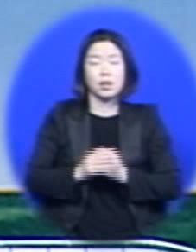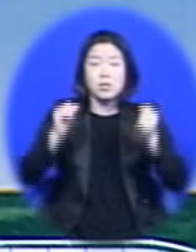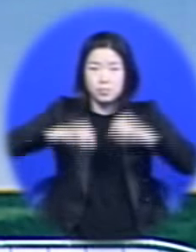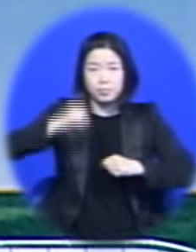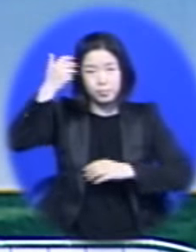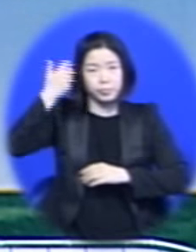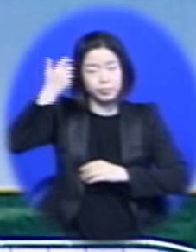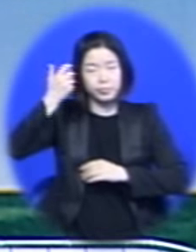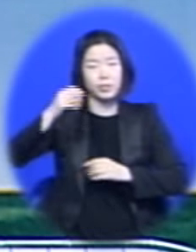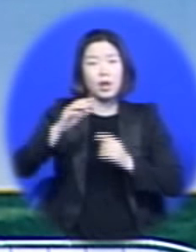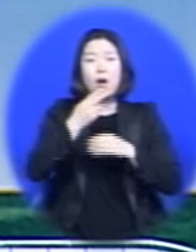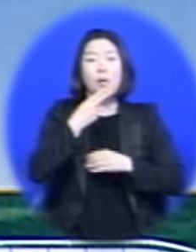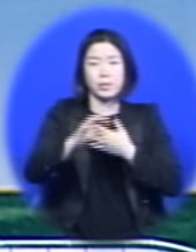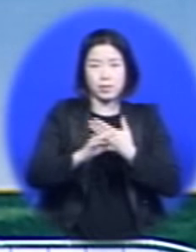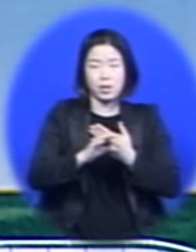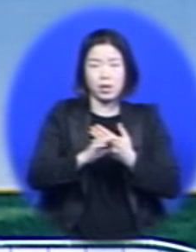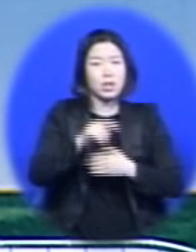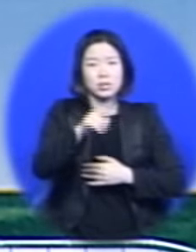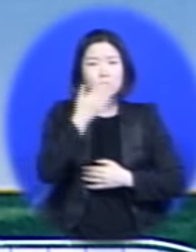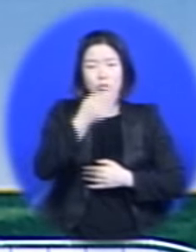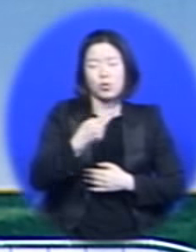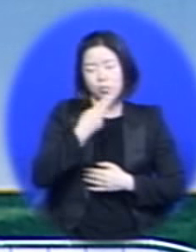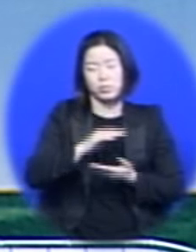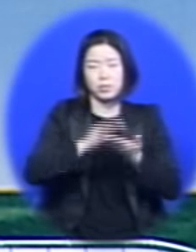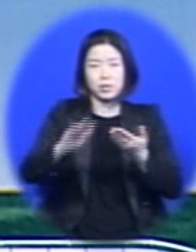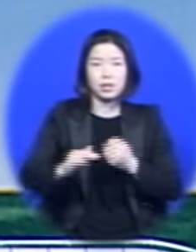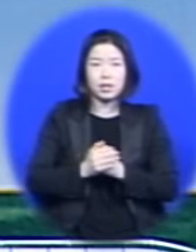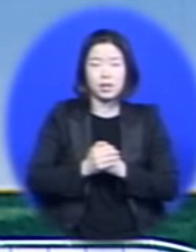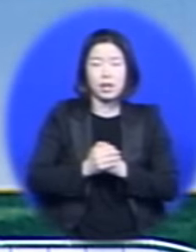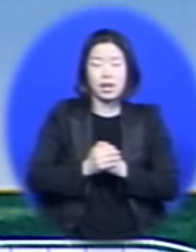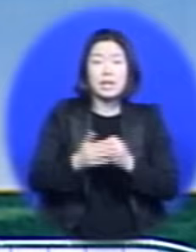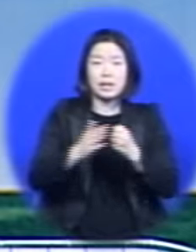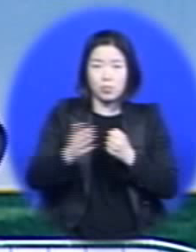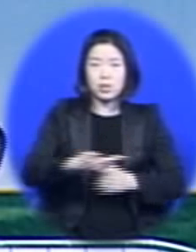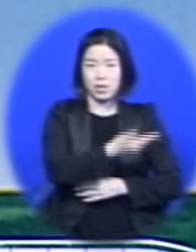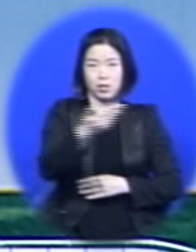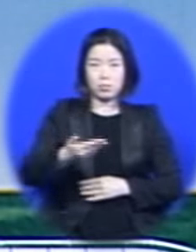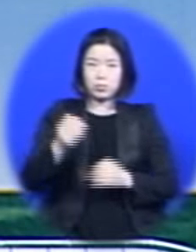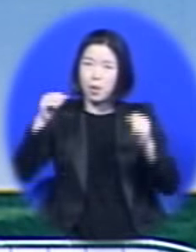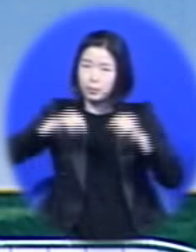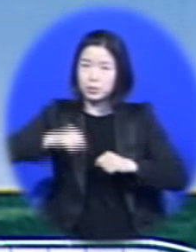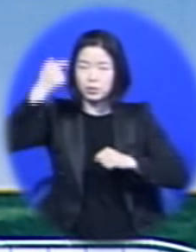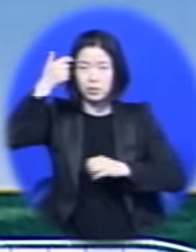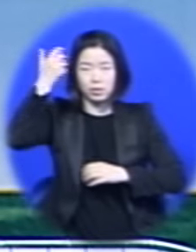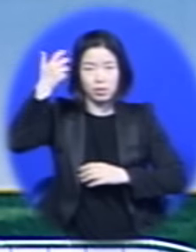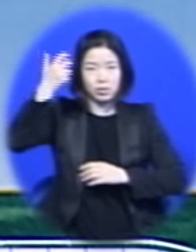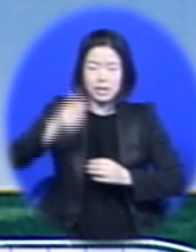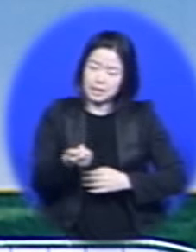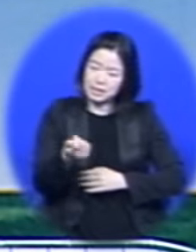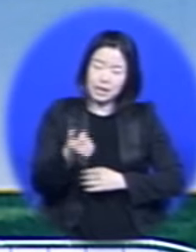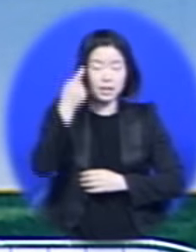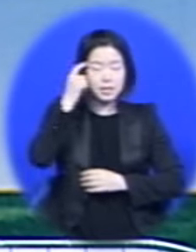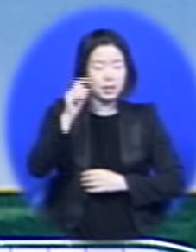불순종의 영이 없다면 그럴 수가 없는 것입니다. 그러므로 여러분, 불순종의 영을 작게 생각하시면 안